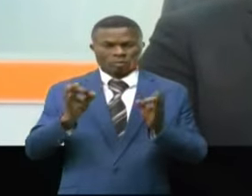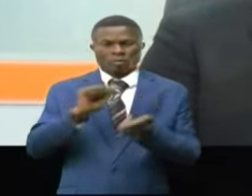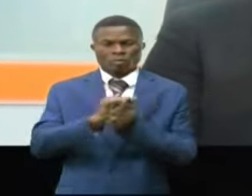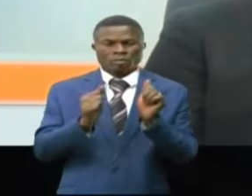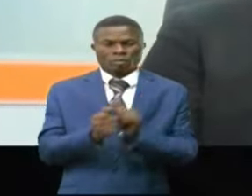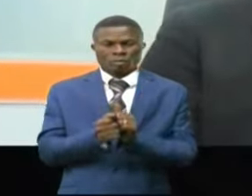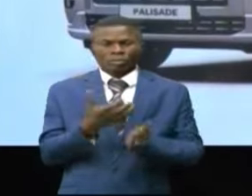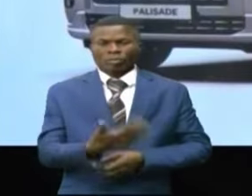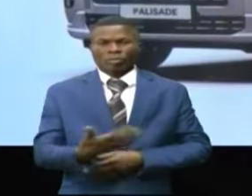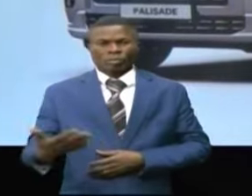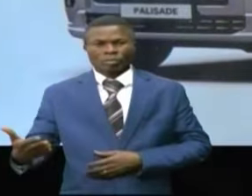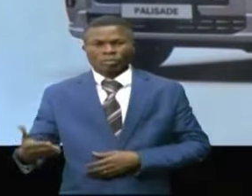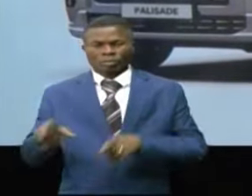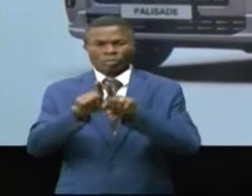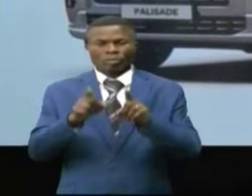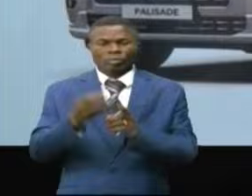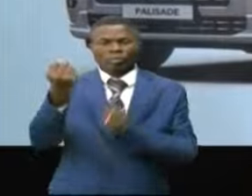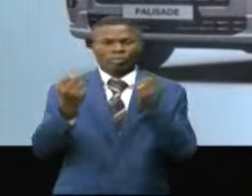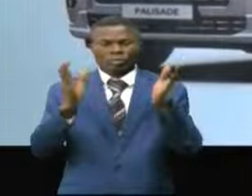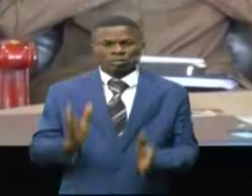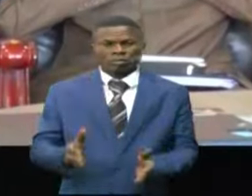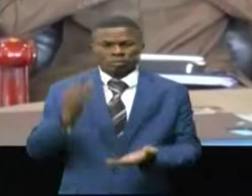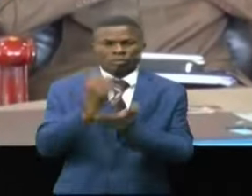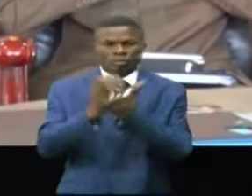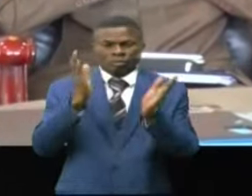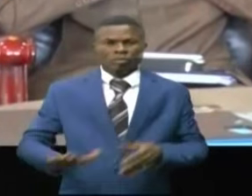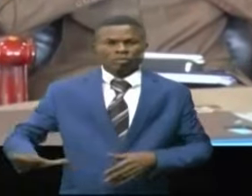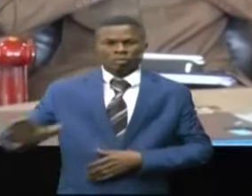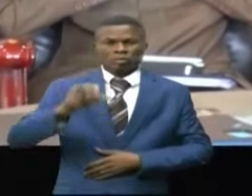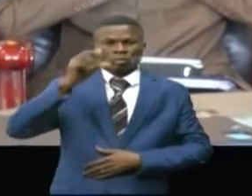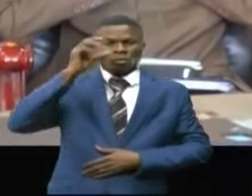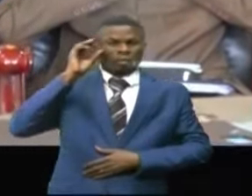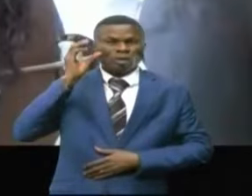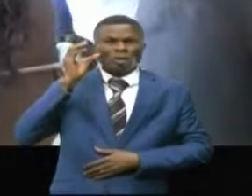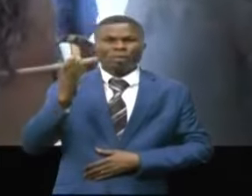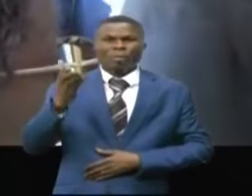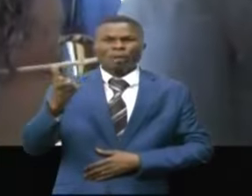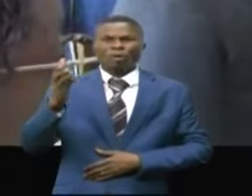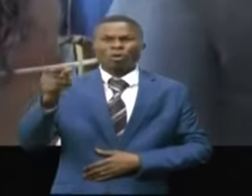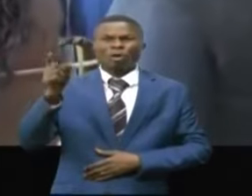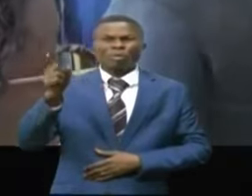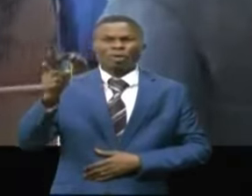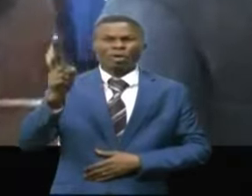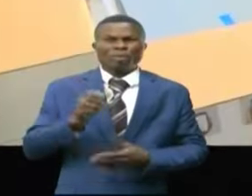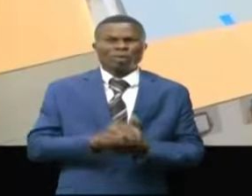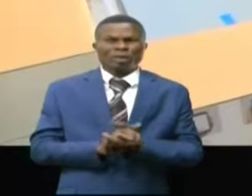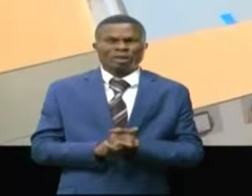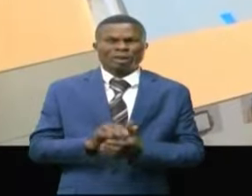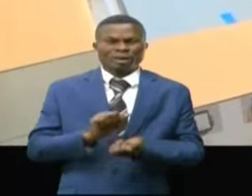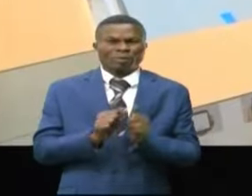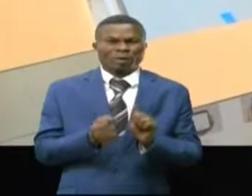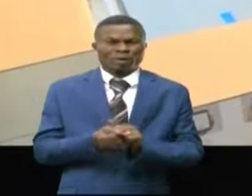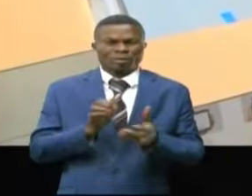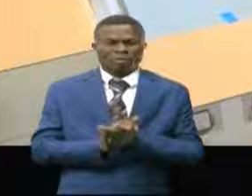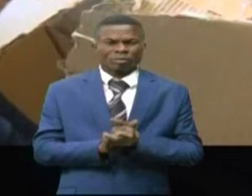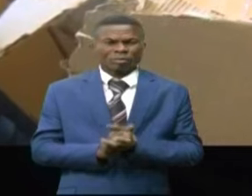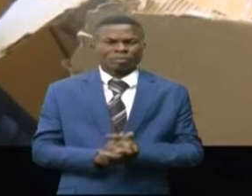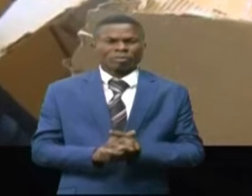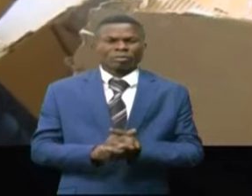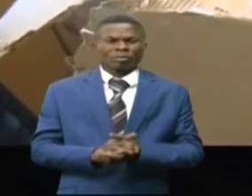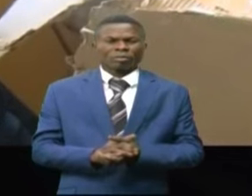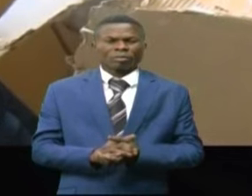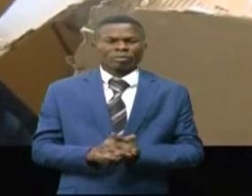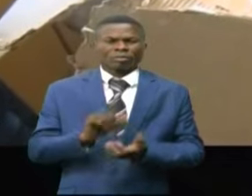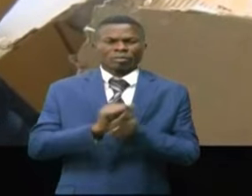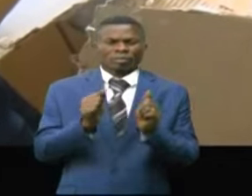de logistique et automobile. L'ambassadeur de Corée accrédité en RDC a procédé à la dotation des matériels informatiques